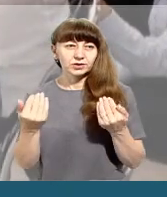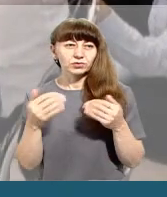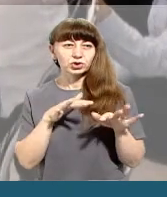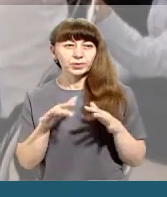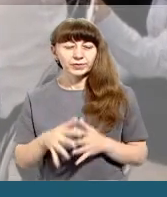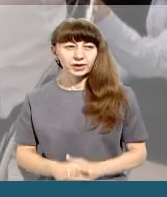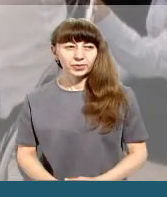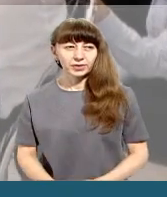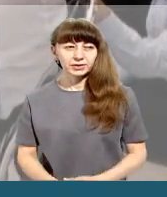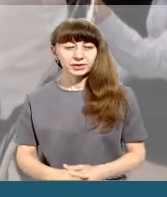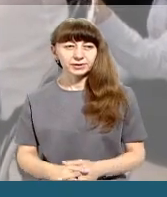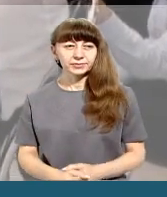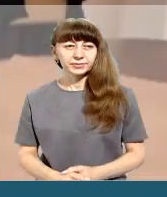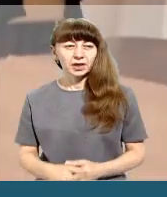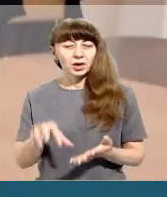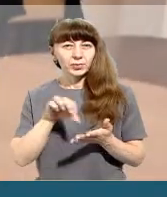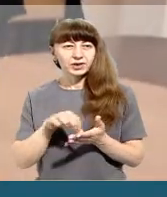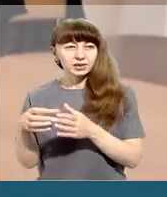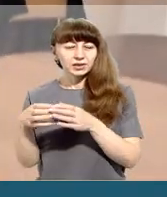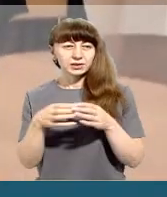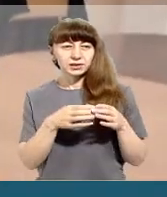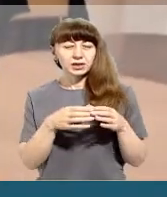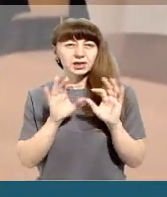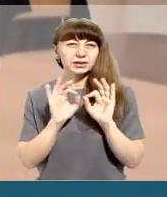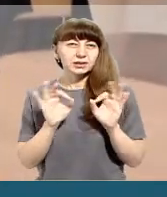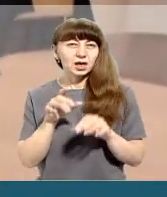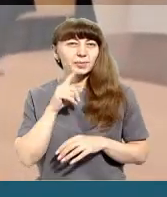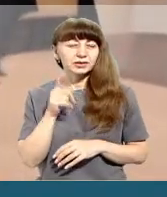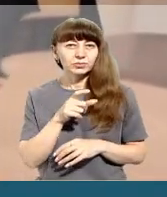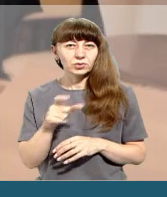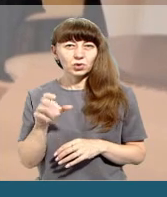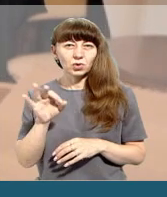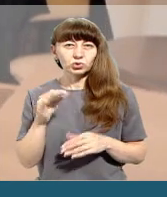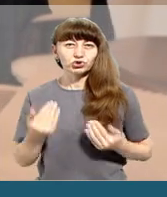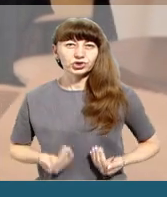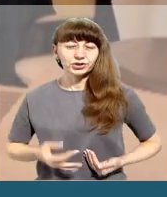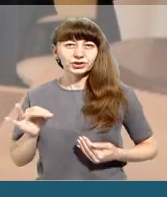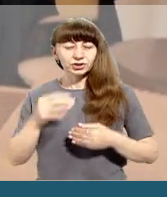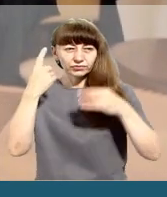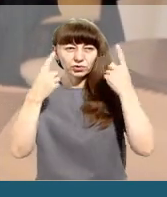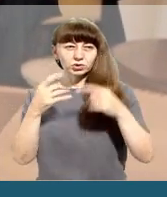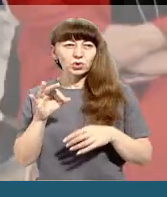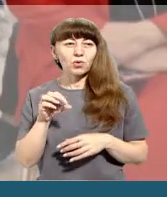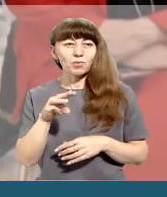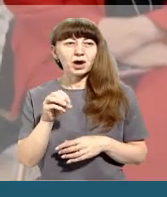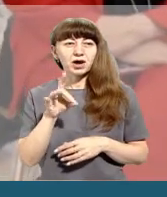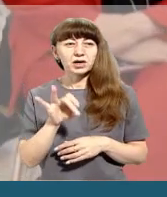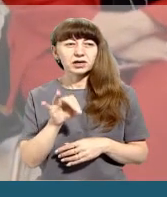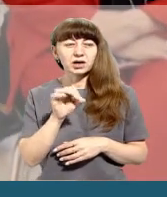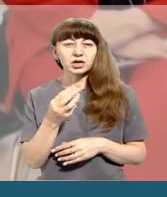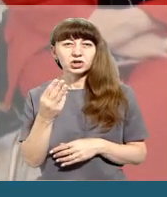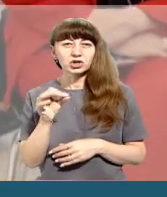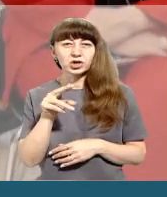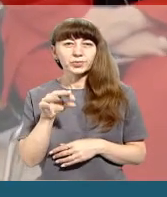қауым өкілдері жас ұрпаққа Омар Шепиннің өмірі мен шығармашылығы жайында сыр шертті. Ағартушы атындағы музейде ақынның бол